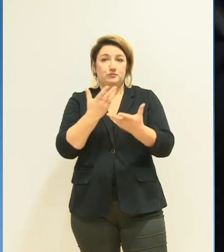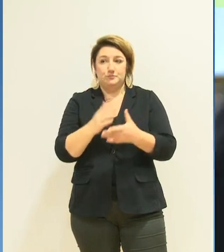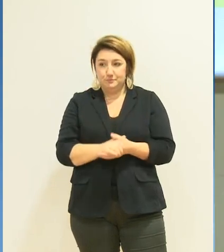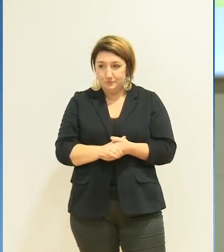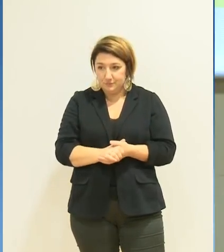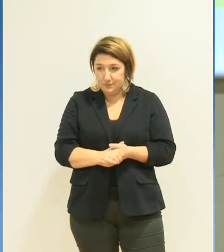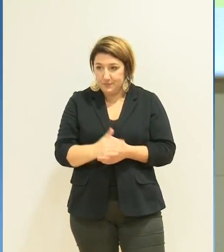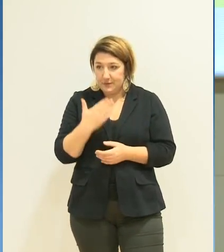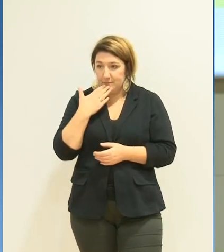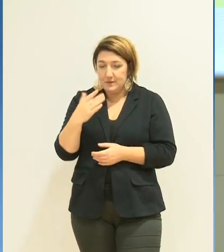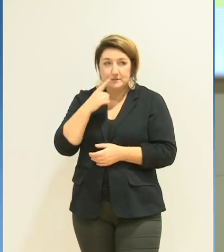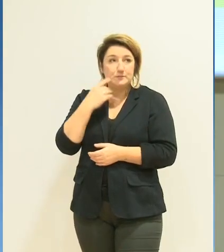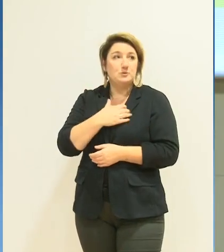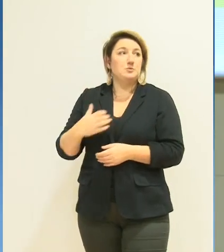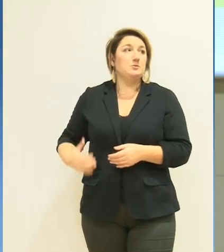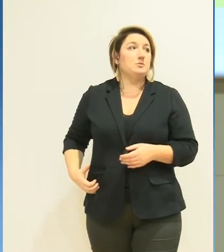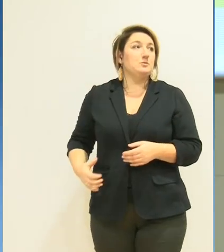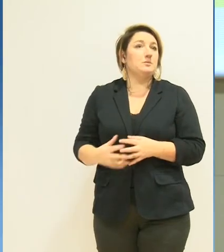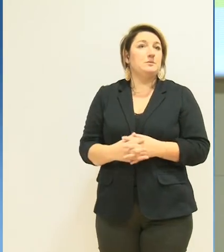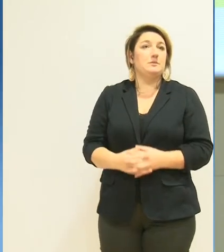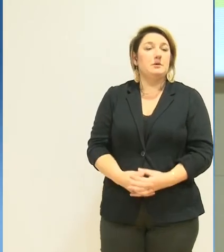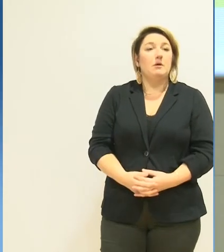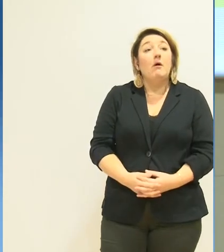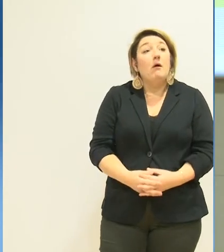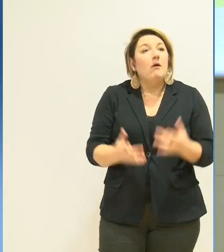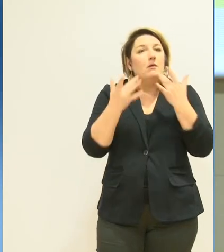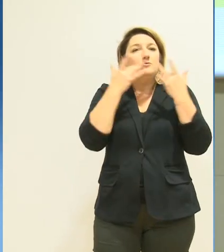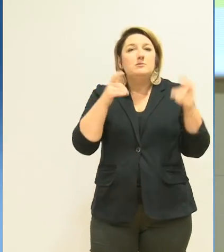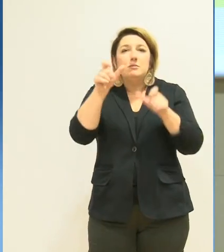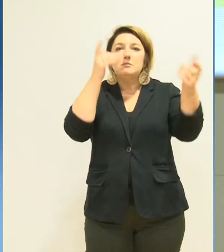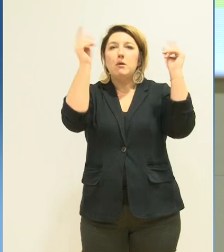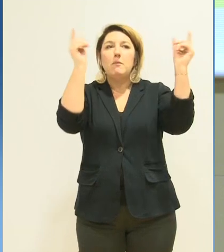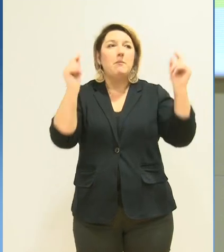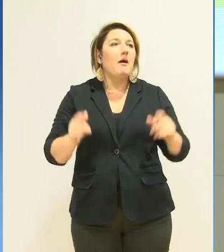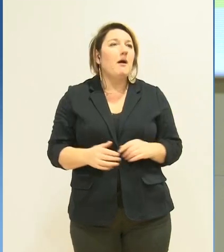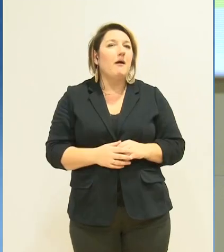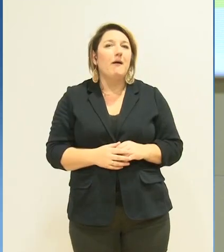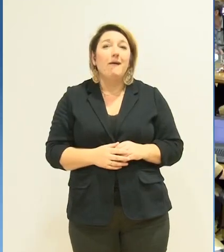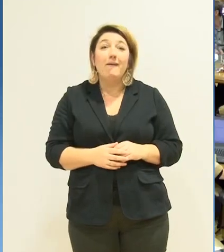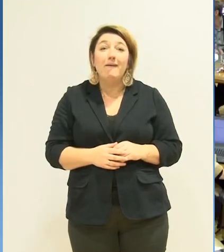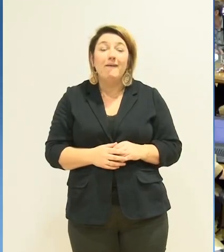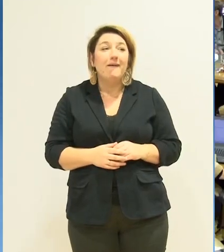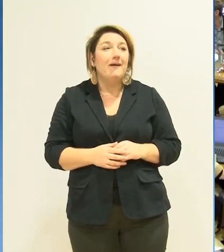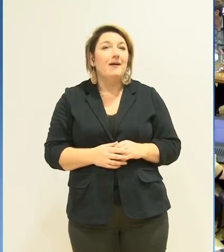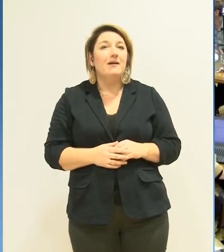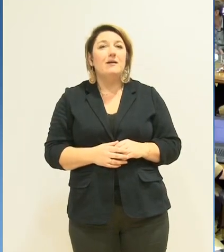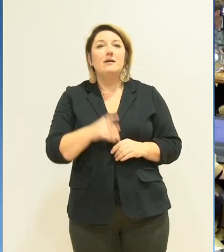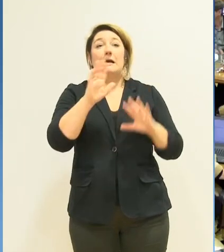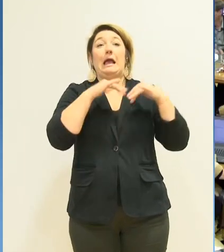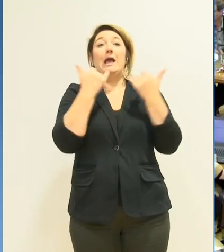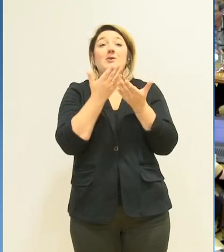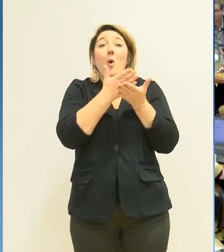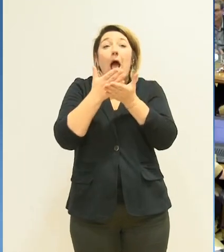merci monsieur le maire je suis déçu qu'ils en aient autant qu'ils s'en aillent basse ils vont faire une réunion de